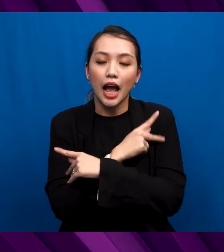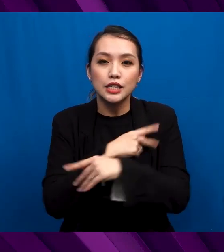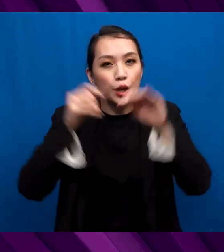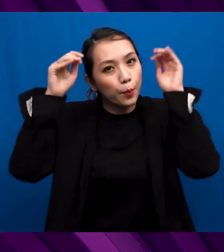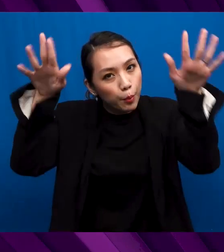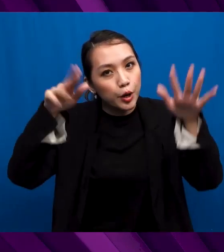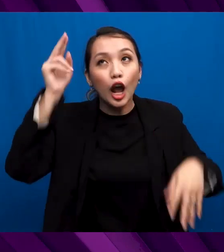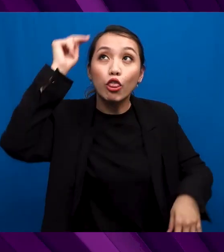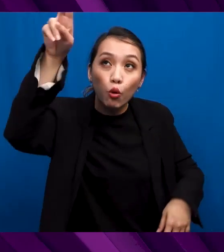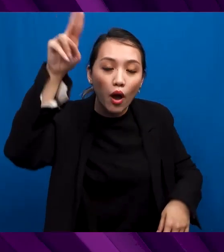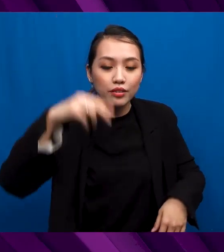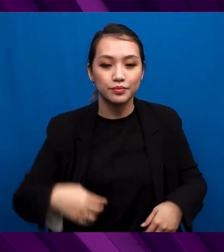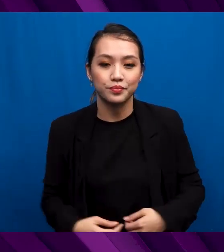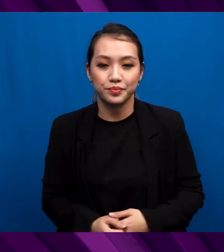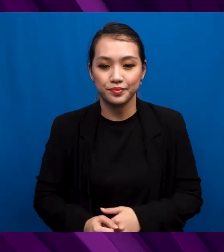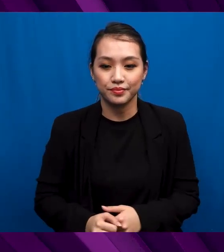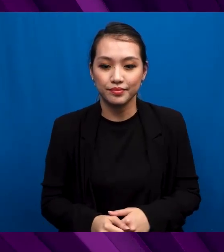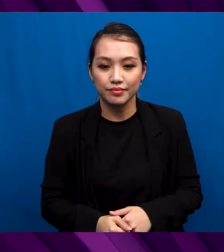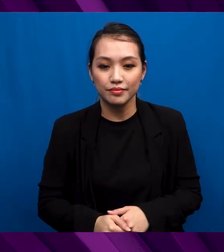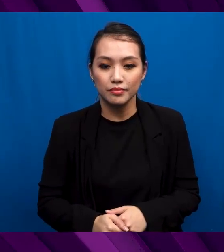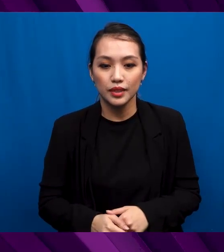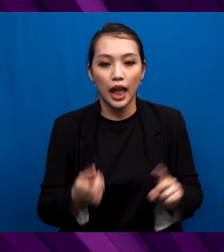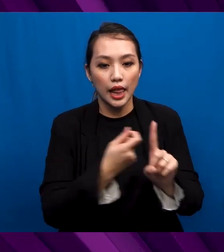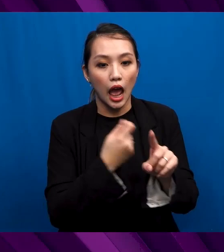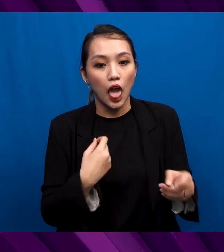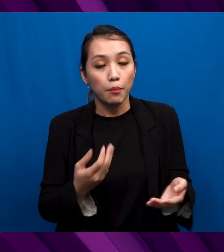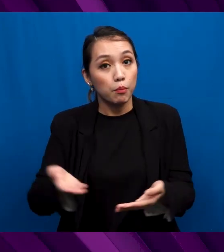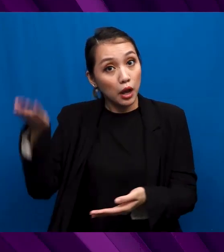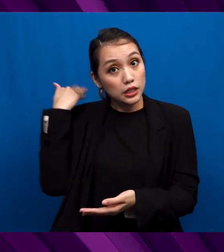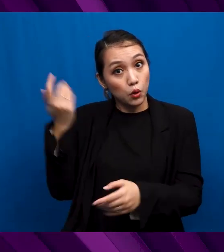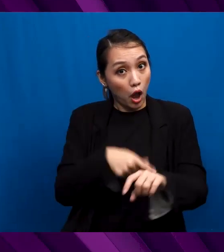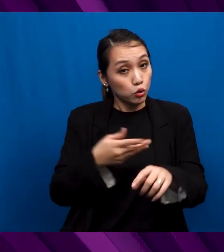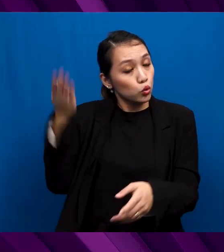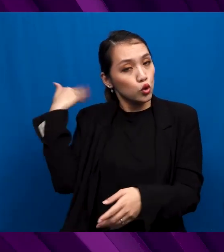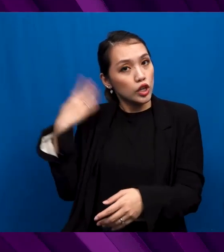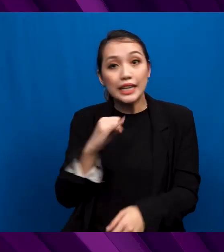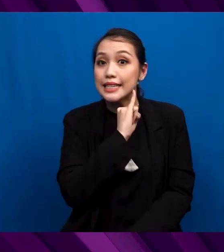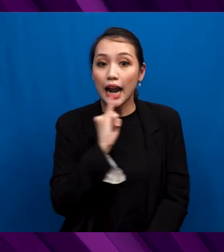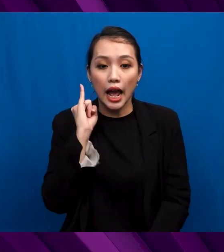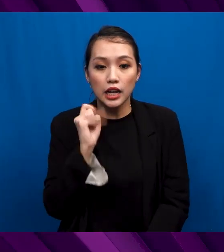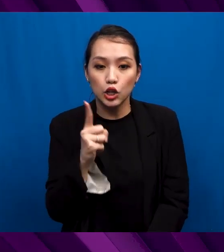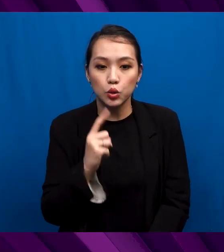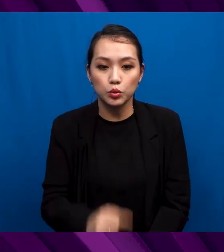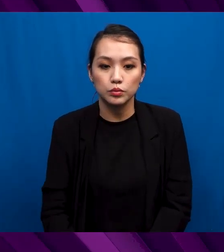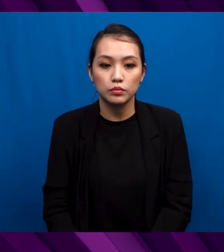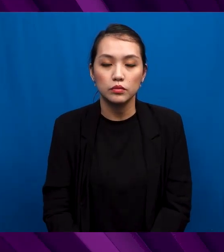dan menjaga perjanjian-Mu. Dalam sejarah Israel, tidak sekali dua kali kita melihat orang Lewi